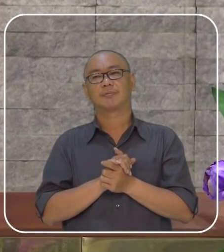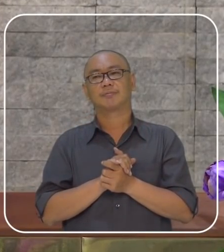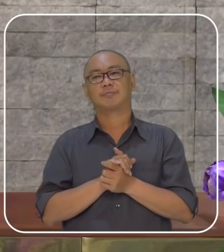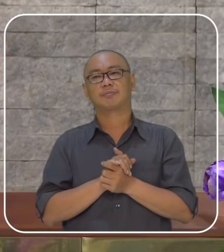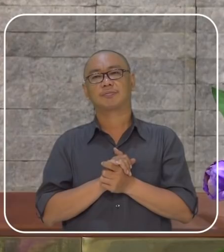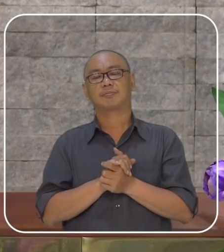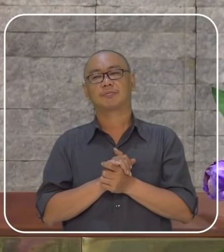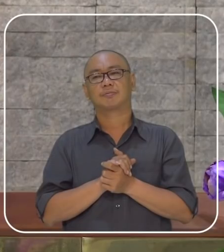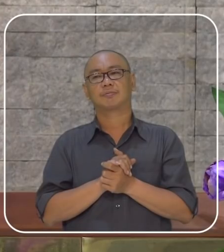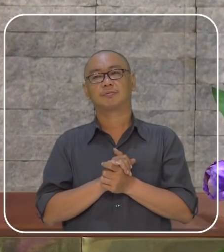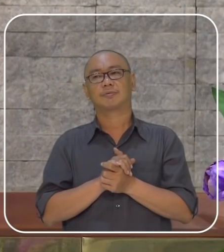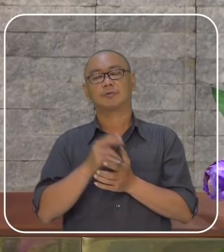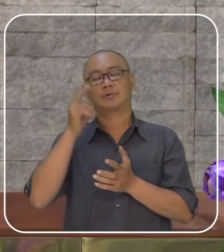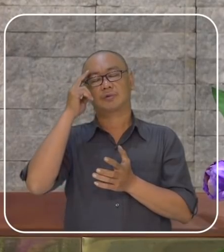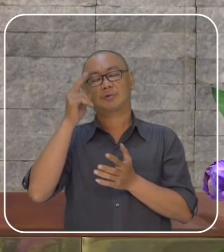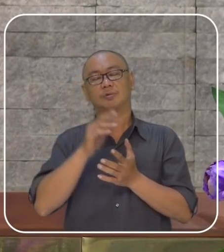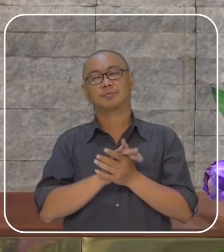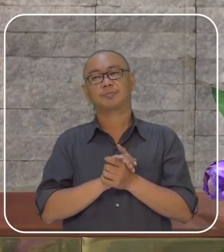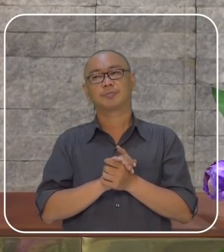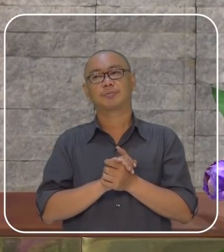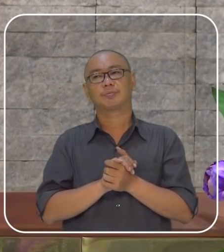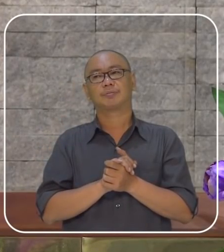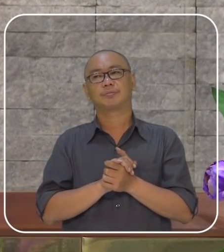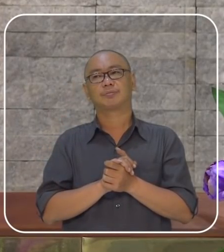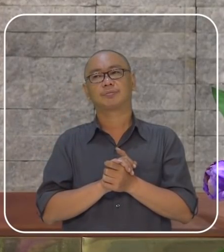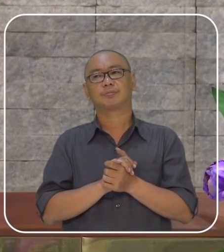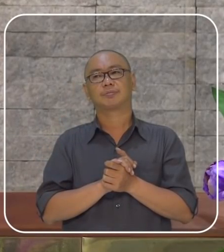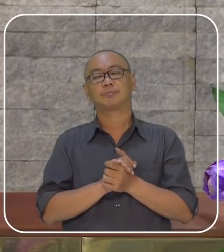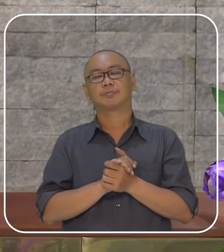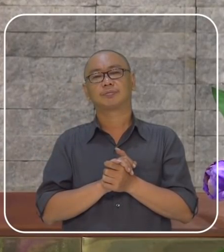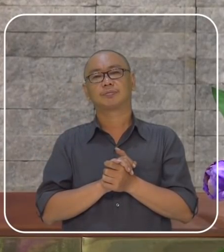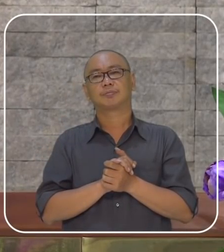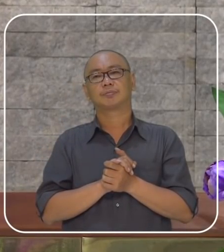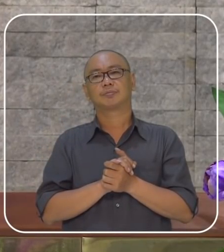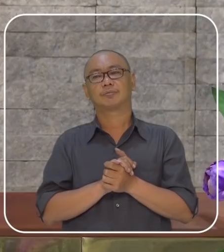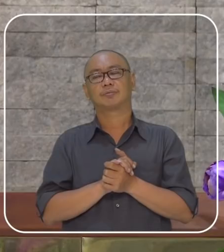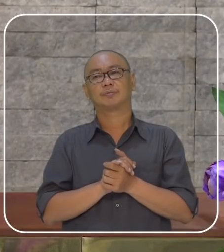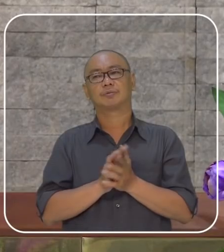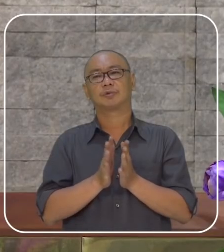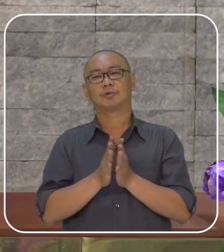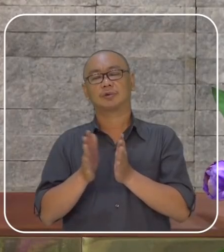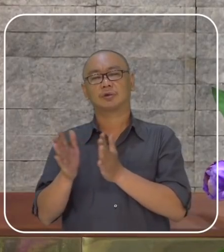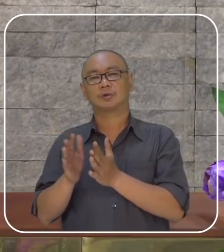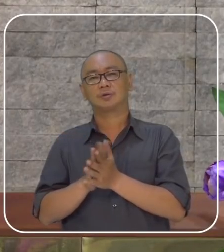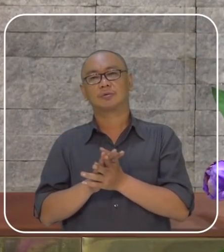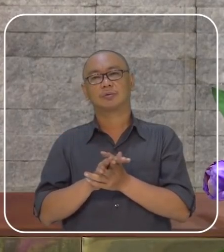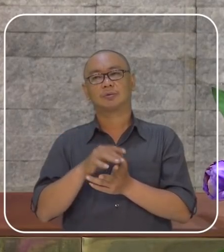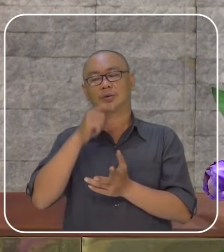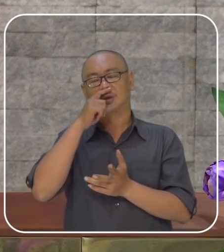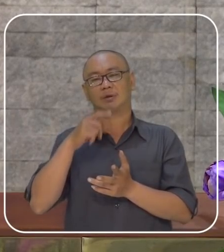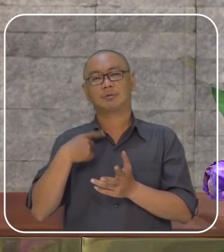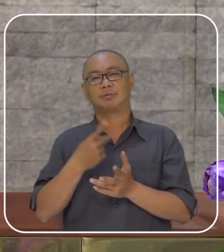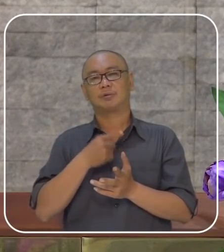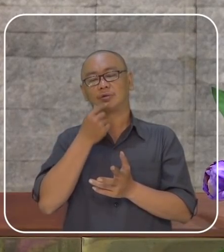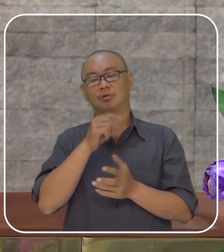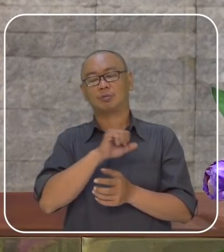kepada umat Tuhan ketika mereka datang beribadah. Dan pada akhirnya ya Bapa, kami ingin berdoa bagi